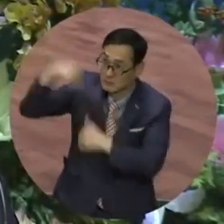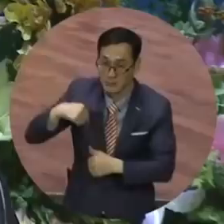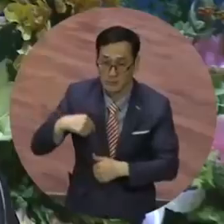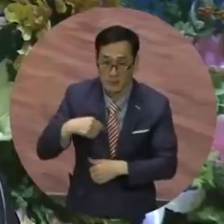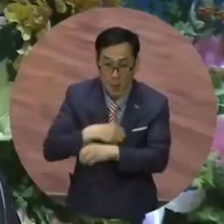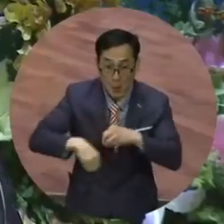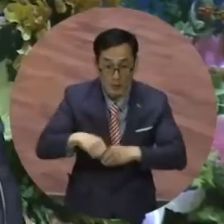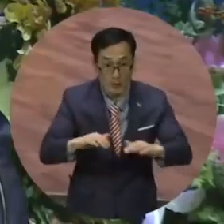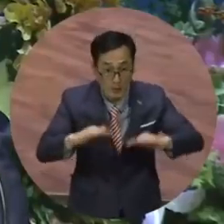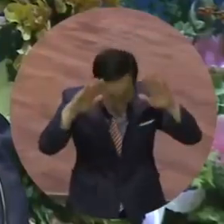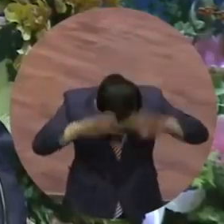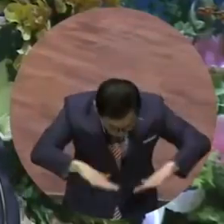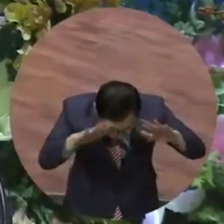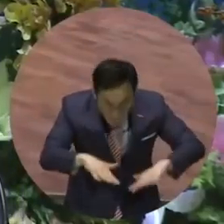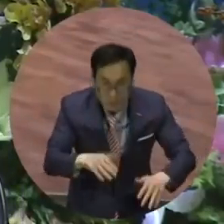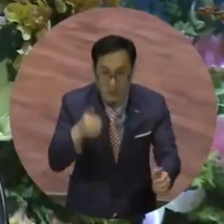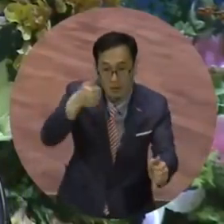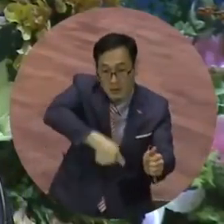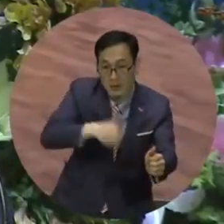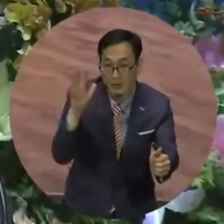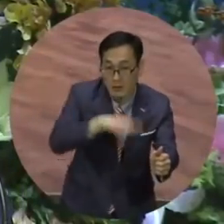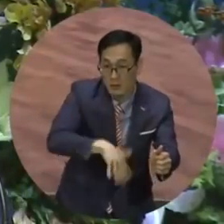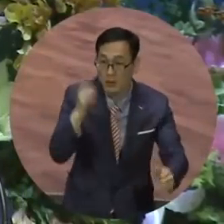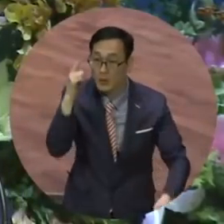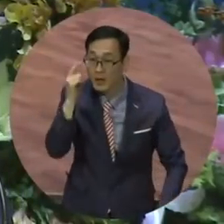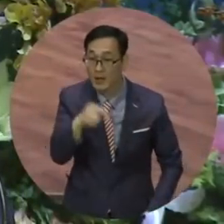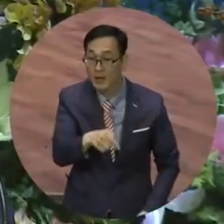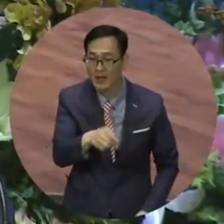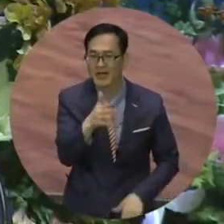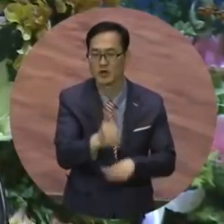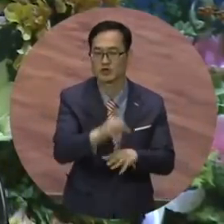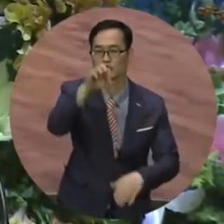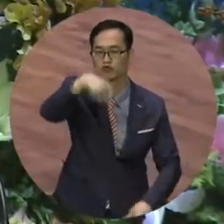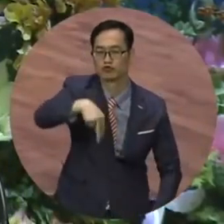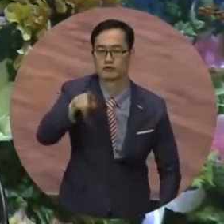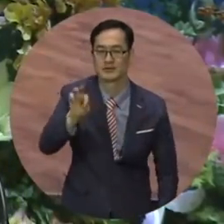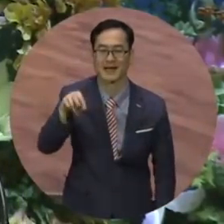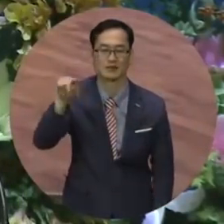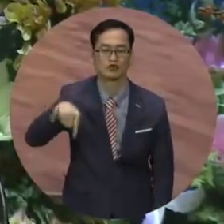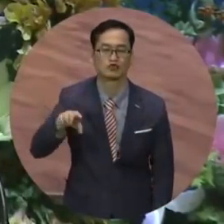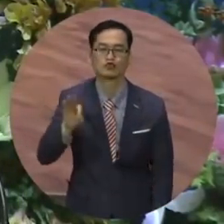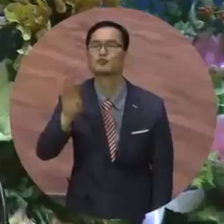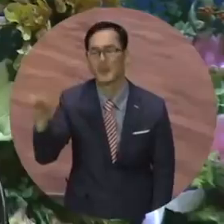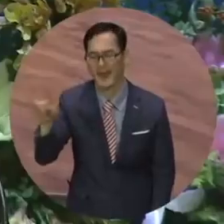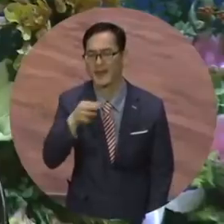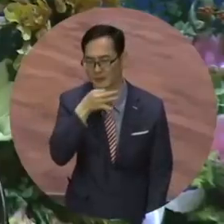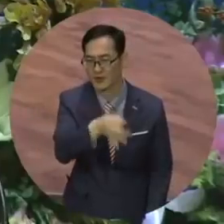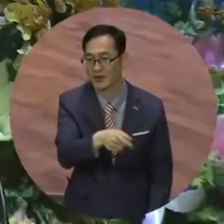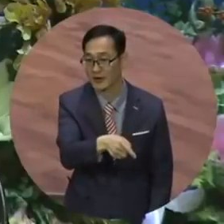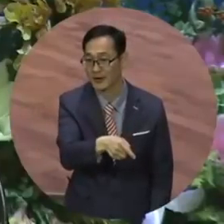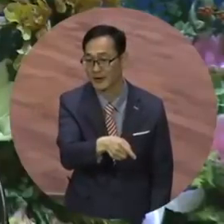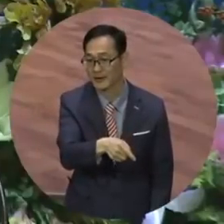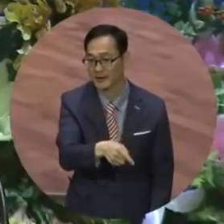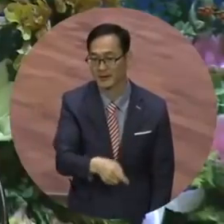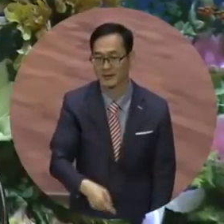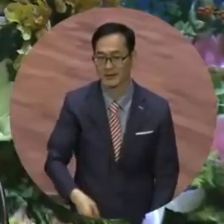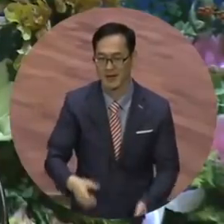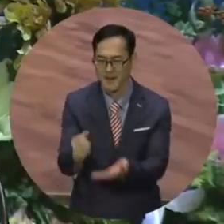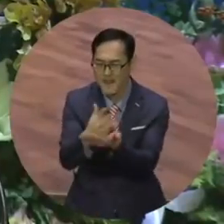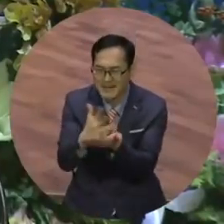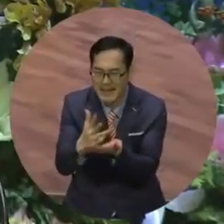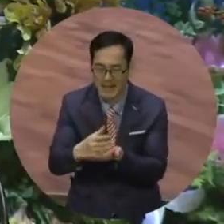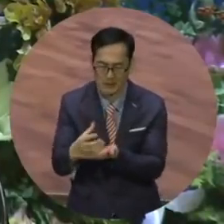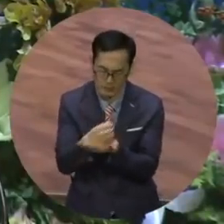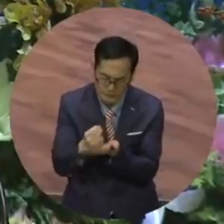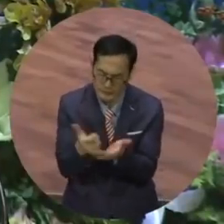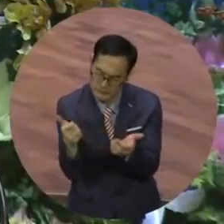그걸 우상숭배라 그러면 우상숭배 사주팔자 운명 속에 빠져